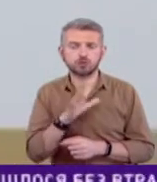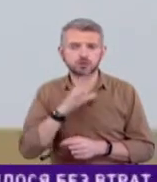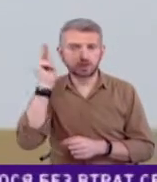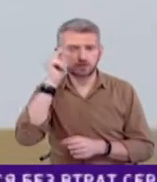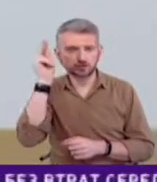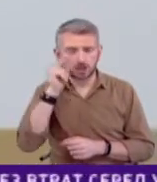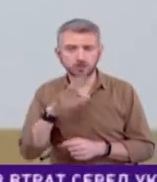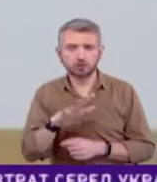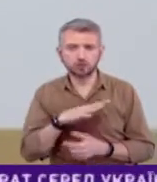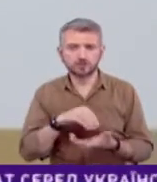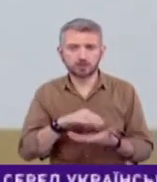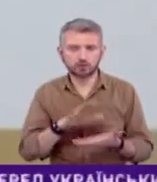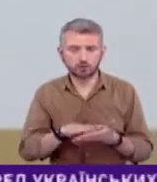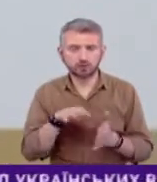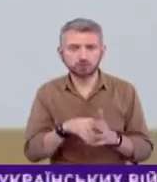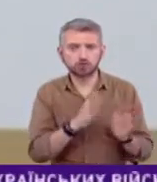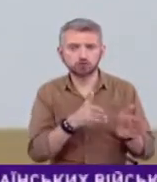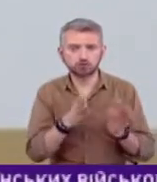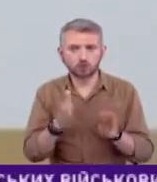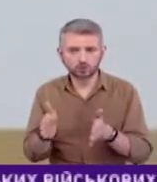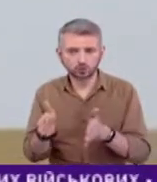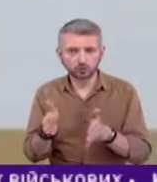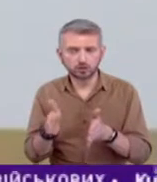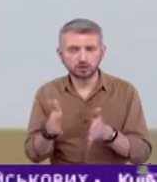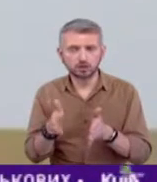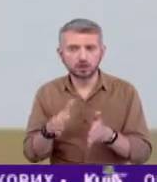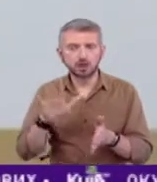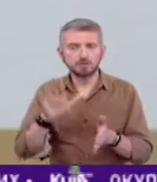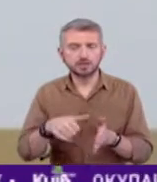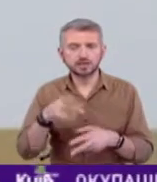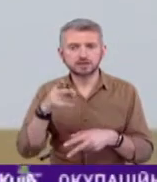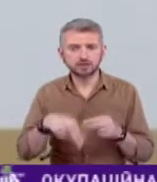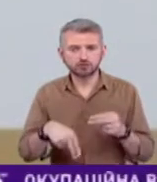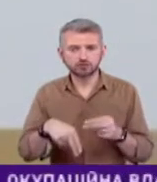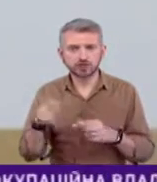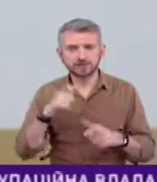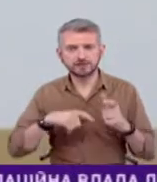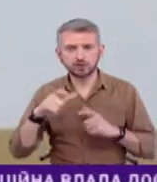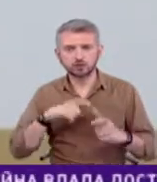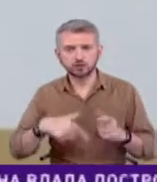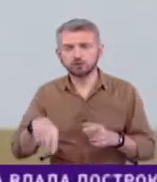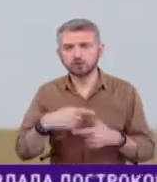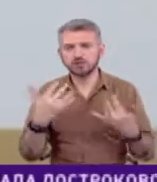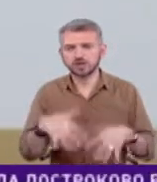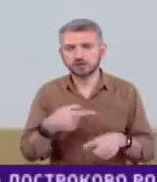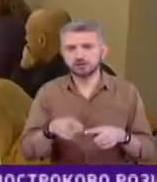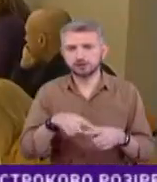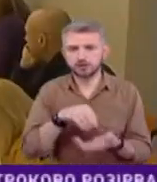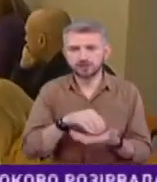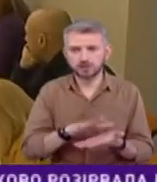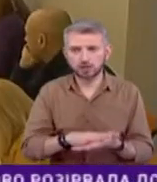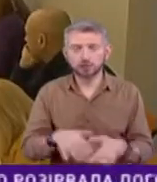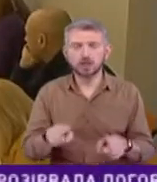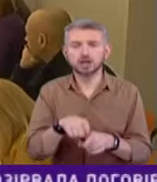навчалися і були зареєстровані в гуртожитках після закінчення інститутів, вони втратили цю реєстрацію.